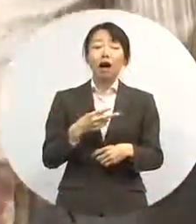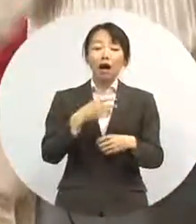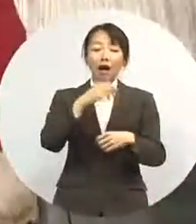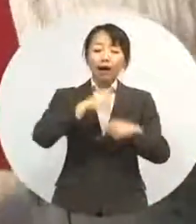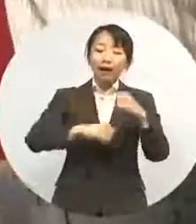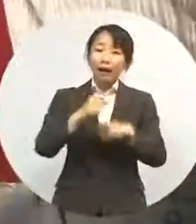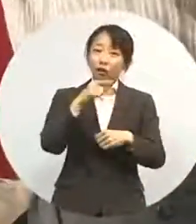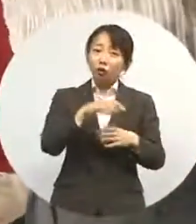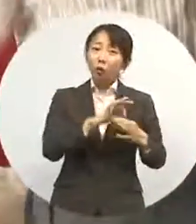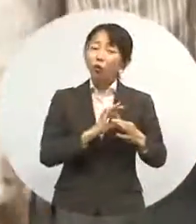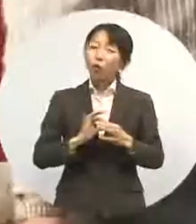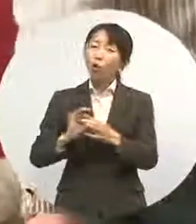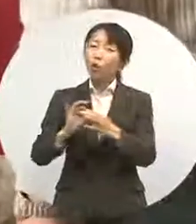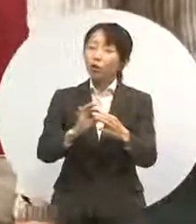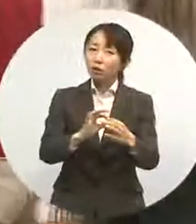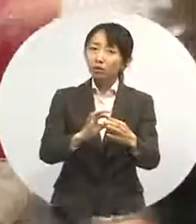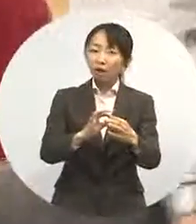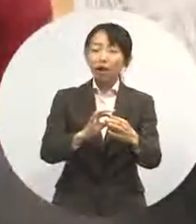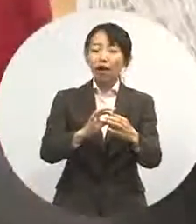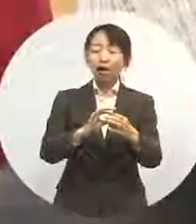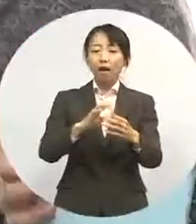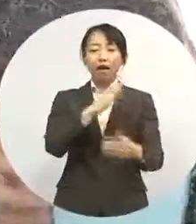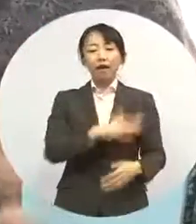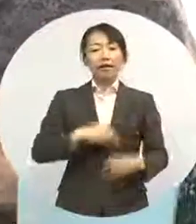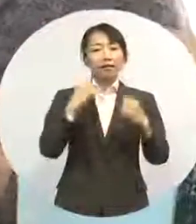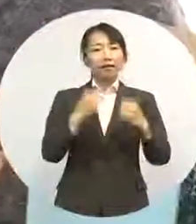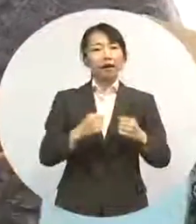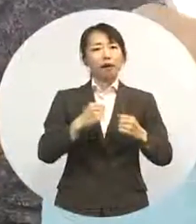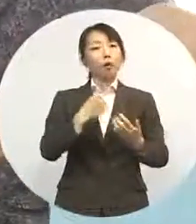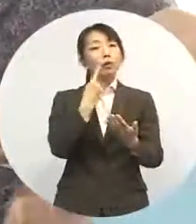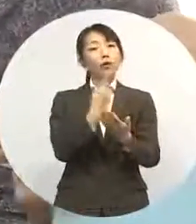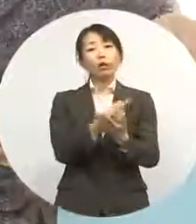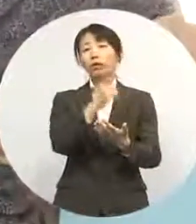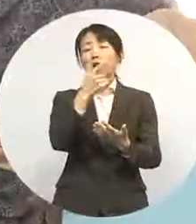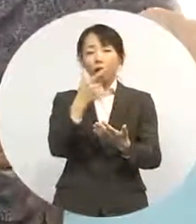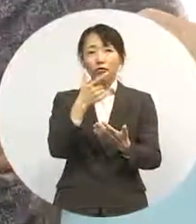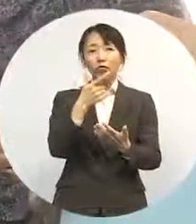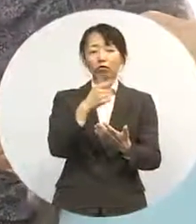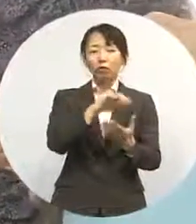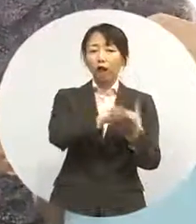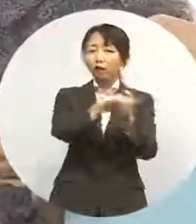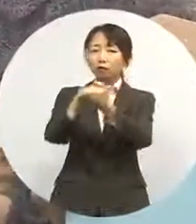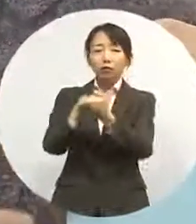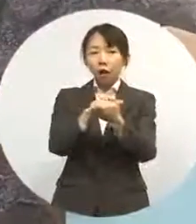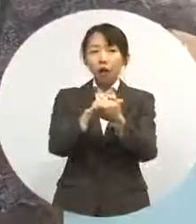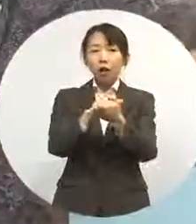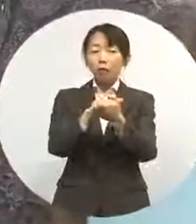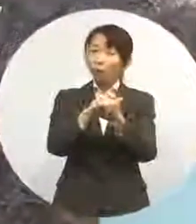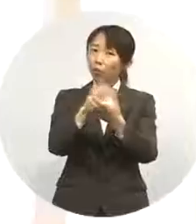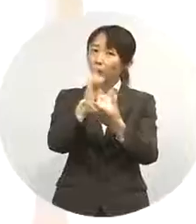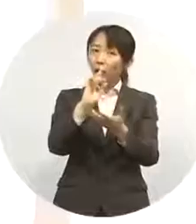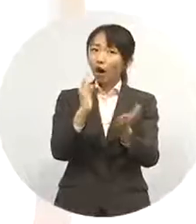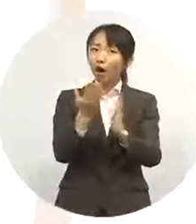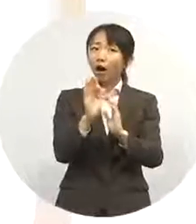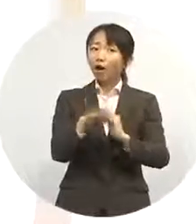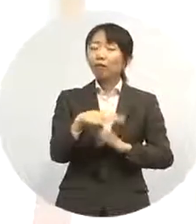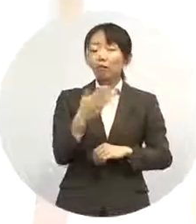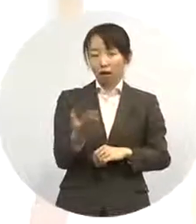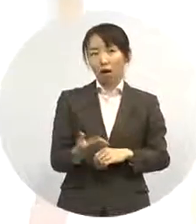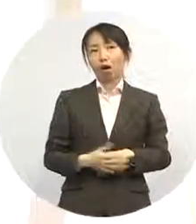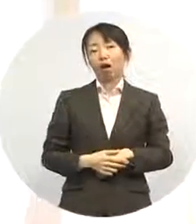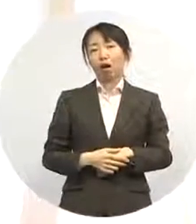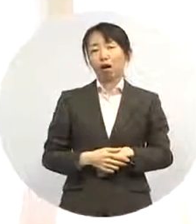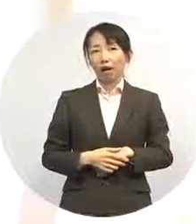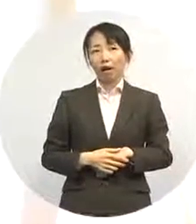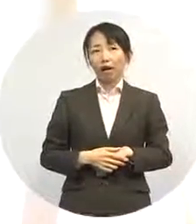して、参加者の方は健康だけではなく人付き合いにも良い変化があったといいます。 近所で